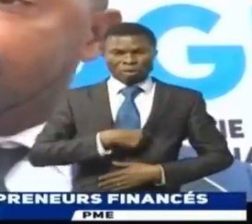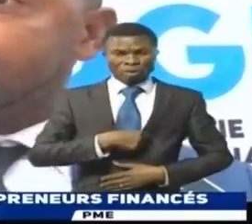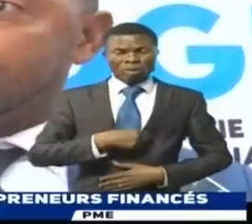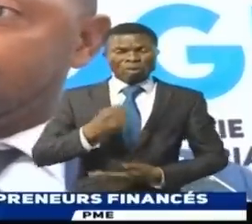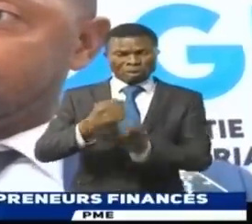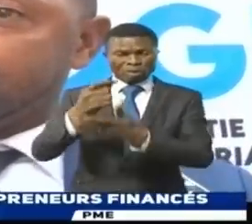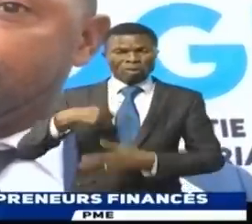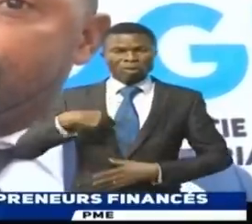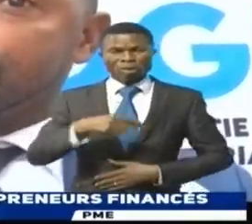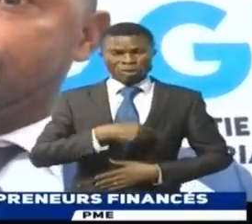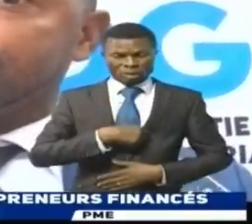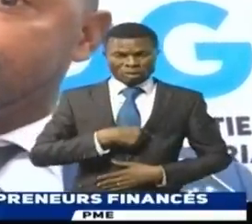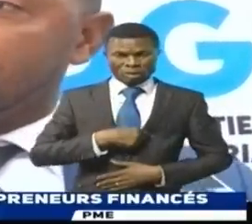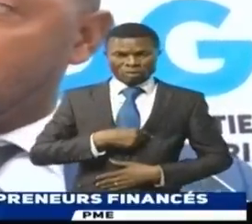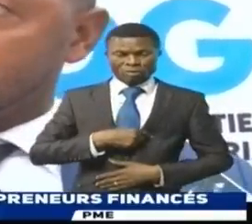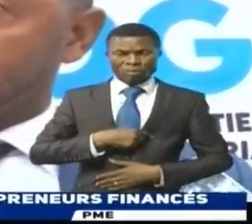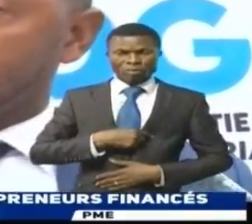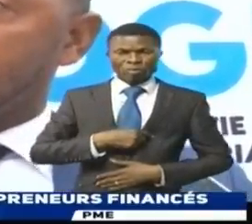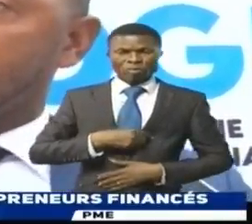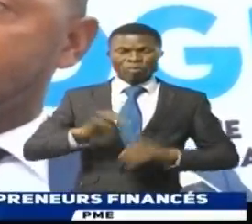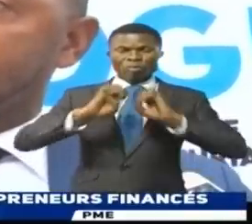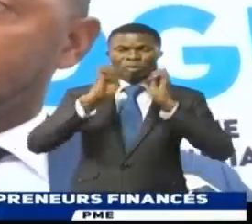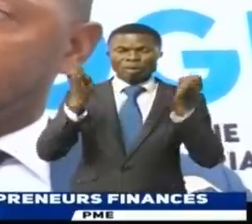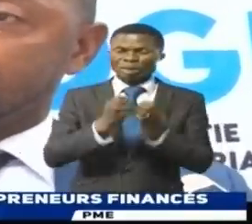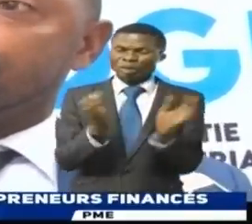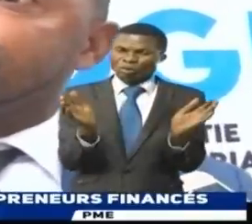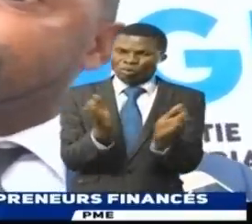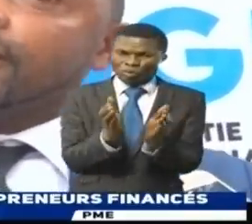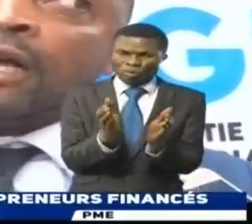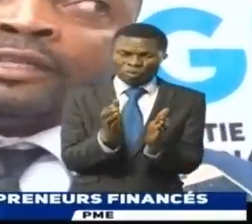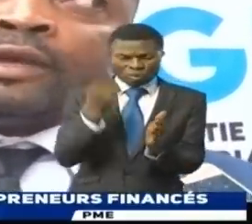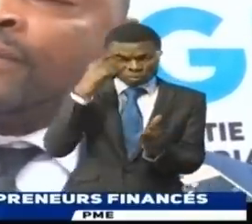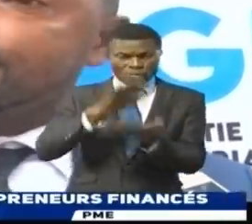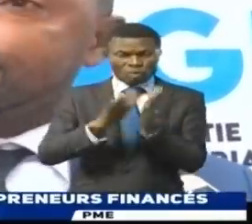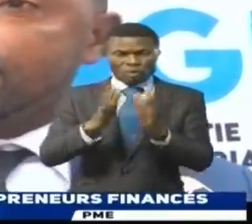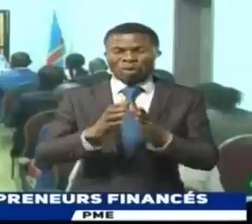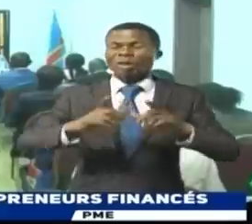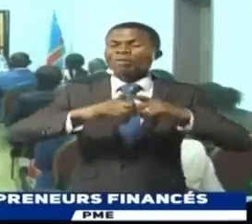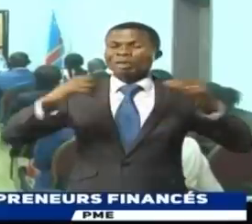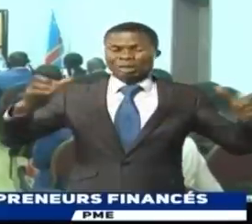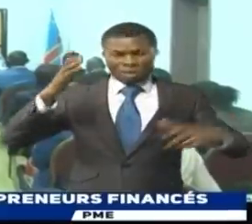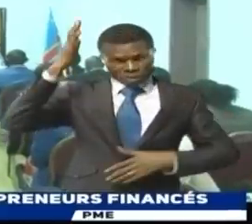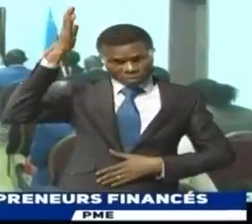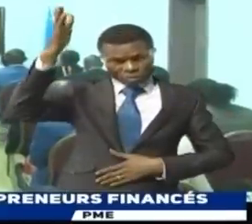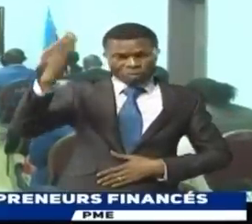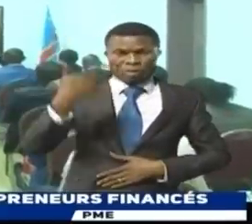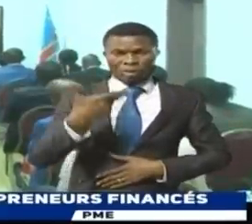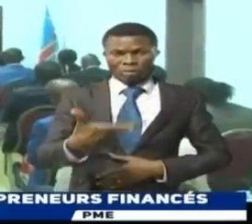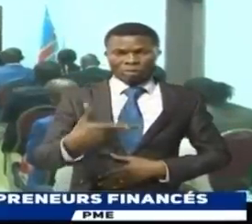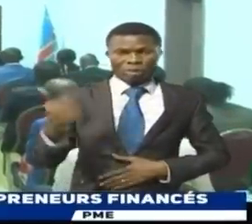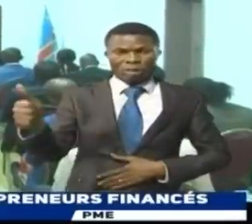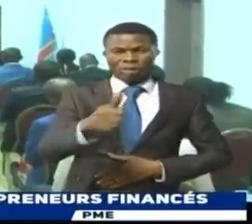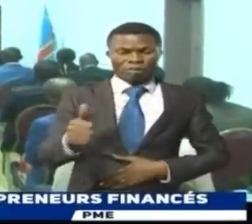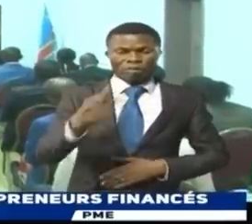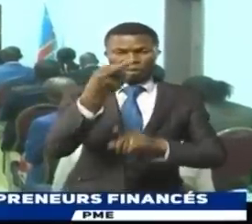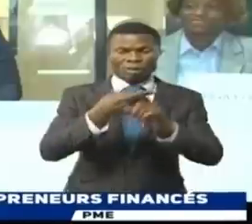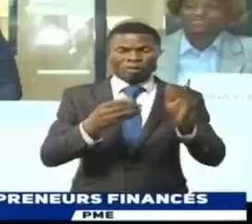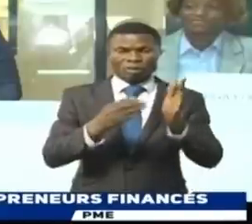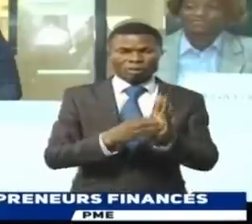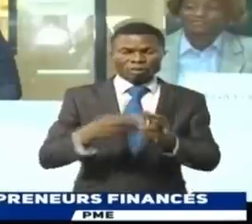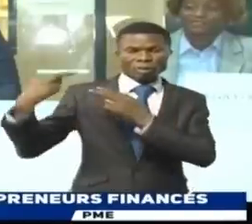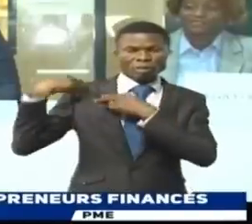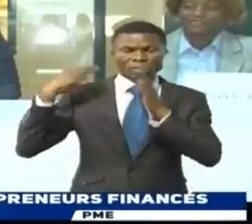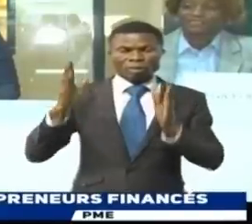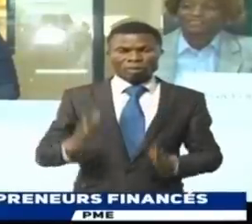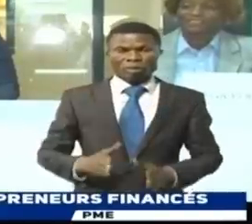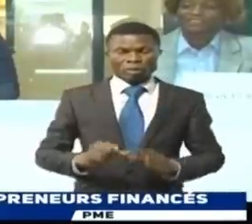aider des petits entrepreneurs pour devenir grands demain. Ce mercredi 21 septembre, les